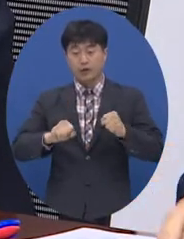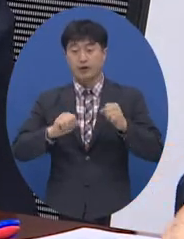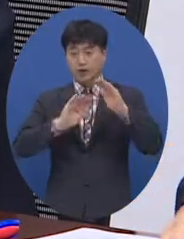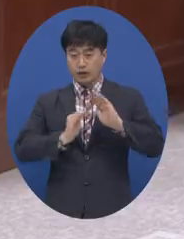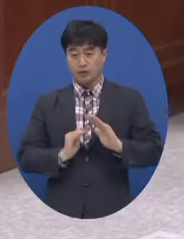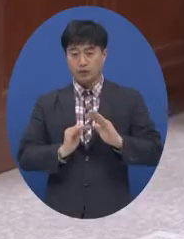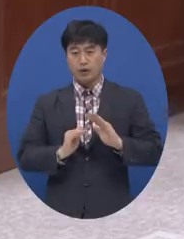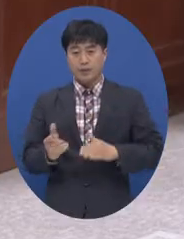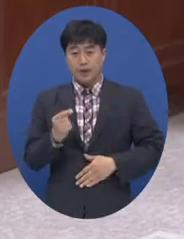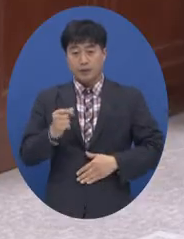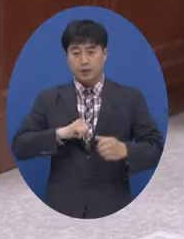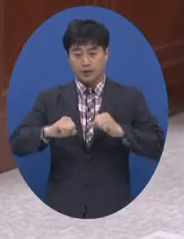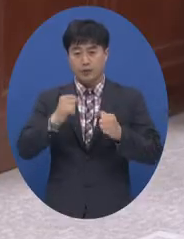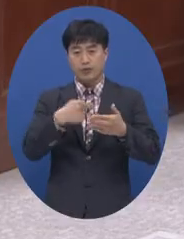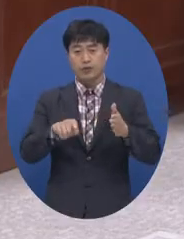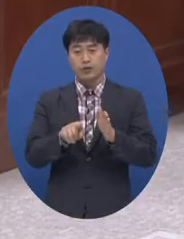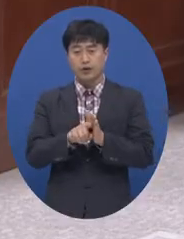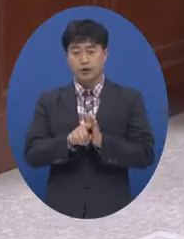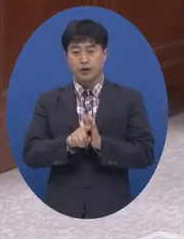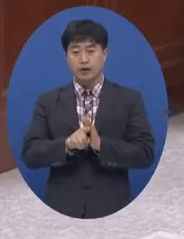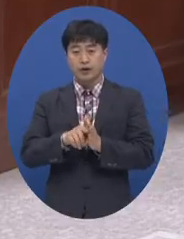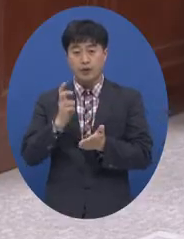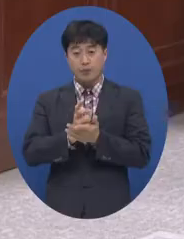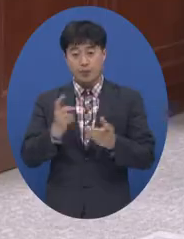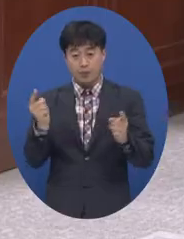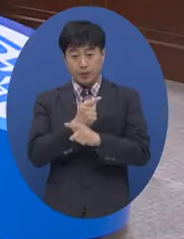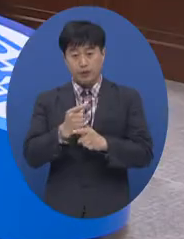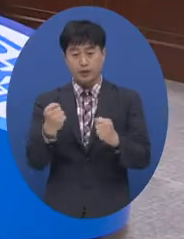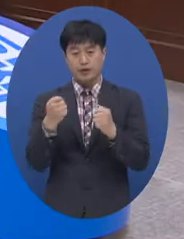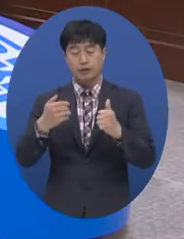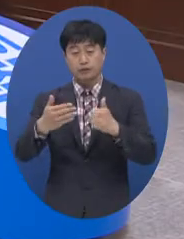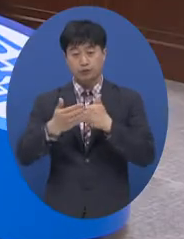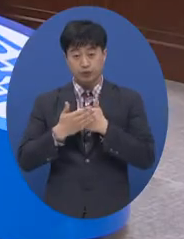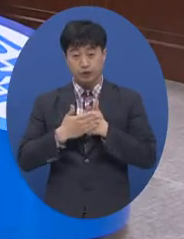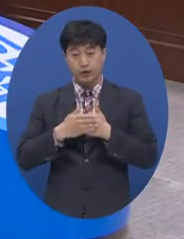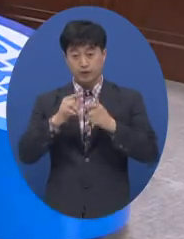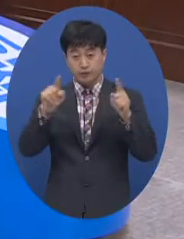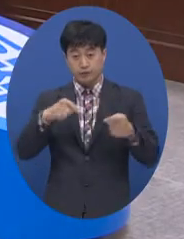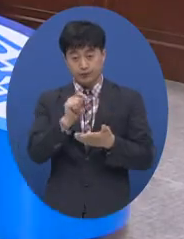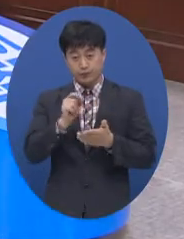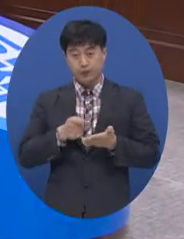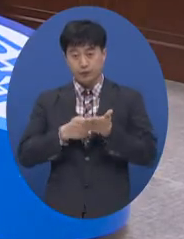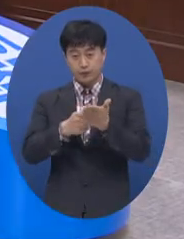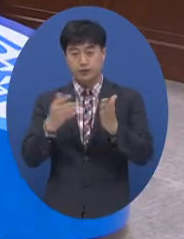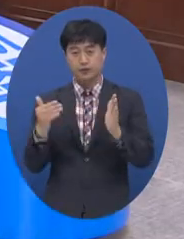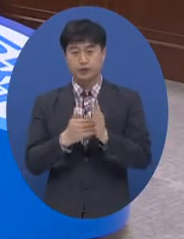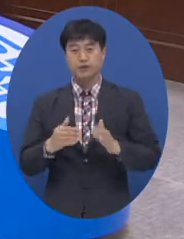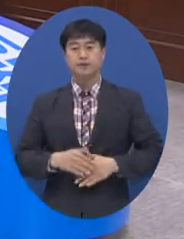재정의 신속한 집행을 위한 제도 개선 및 협조 요청 사항 등을 서면 제출했습니다.